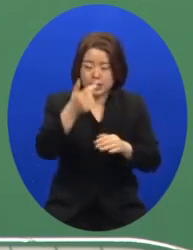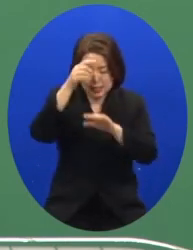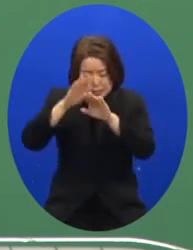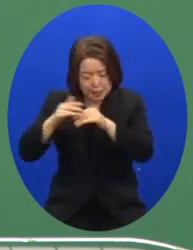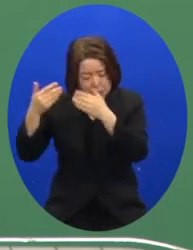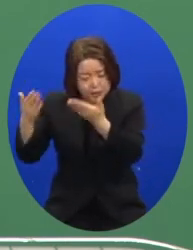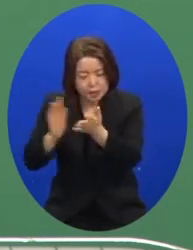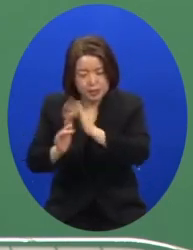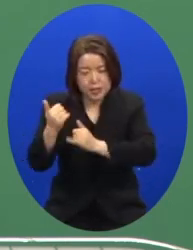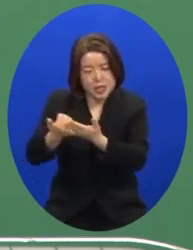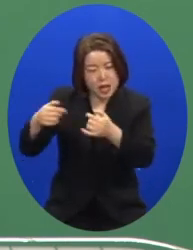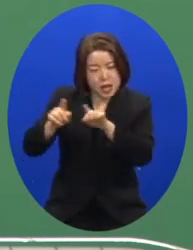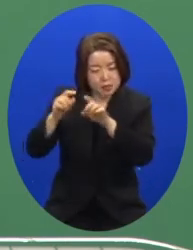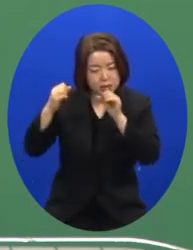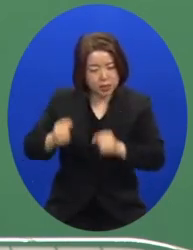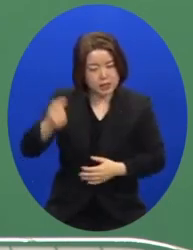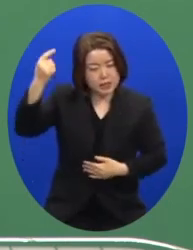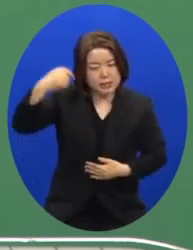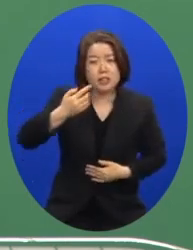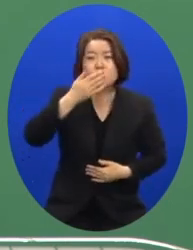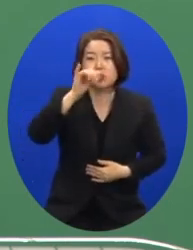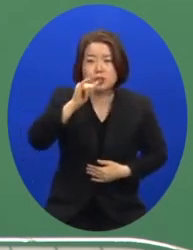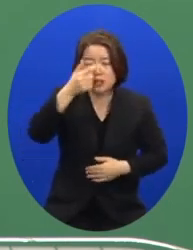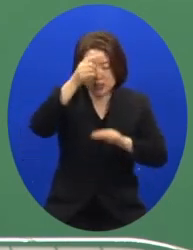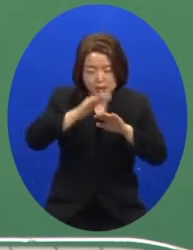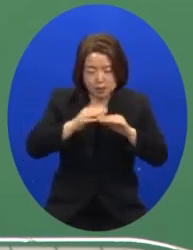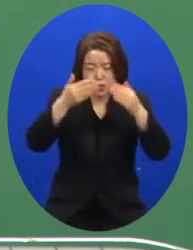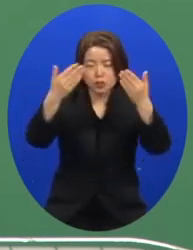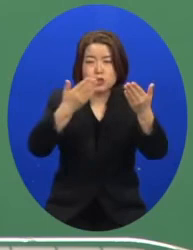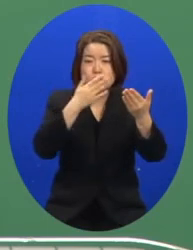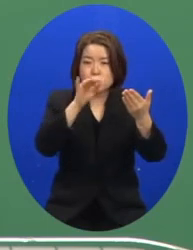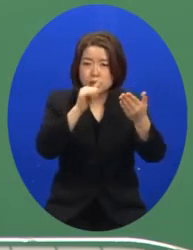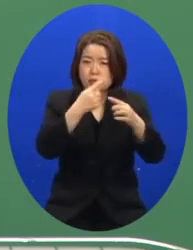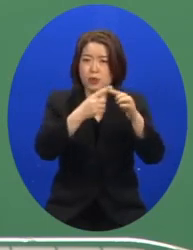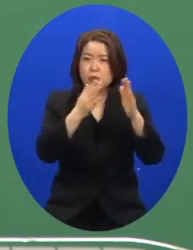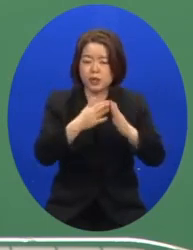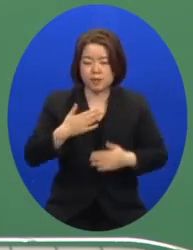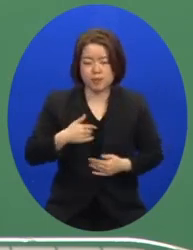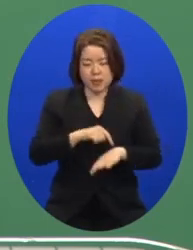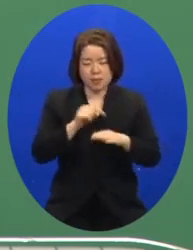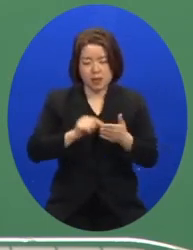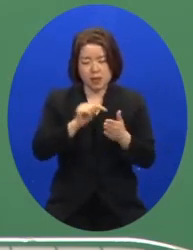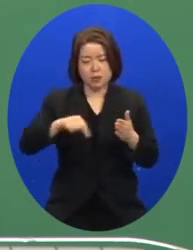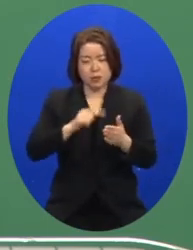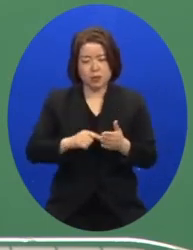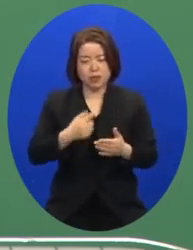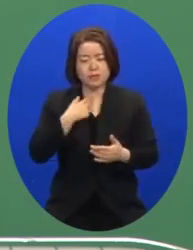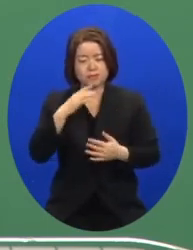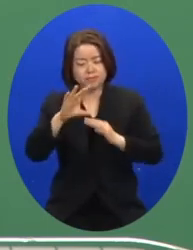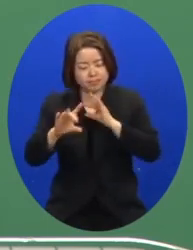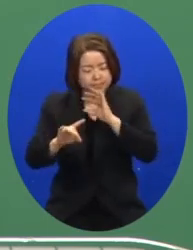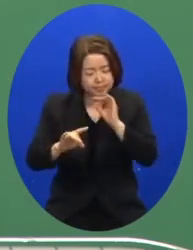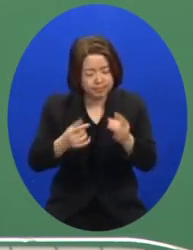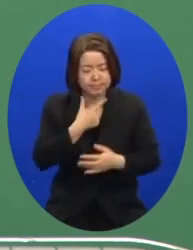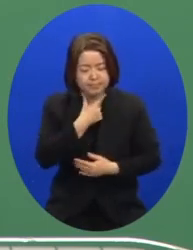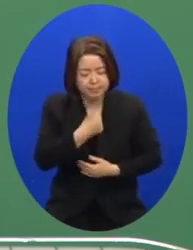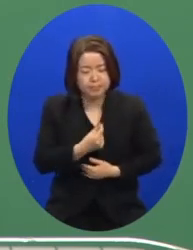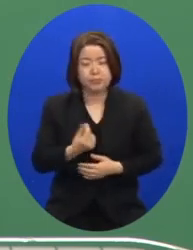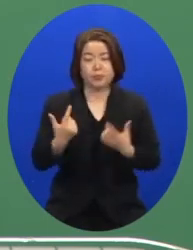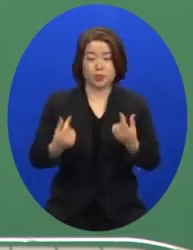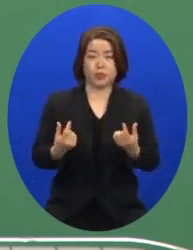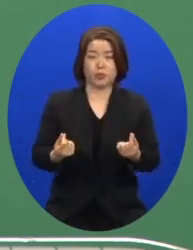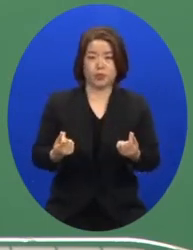예수님이 함께 계심을 느낄 수 있는 그런 예배를 드릴 수 있는 교회가 제 마음에 갈망 이었어요 만약에 그런 교회가